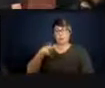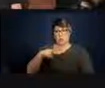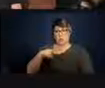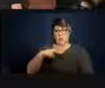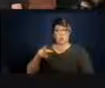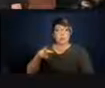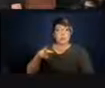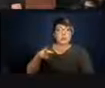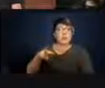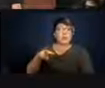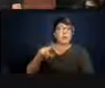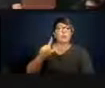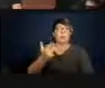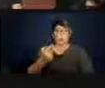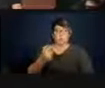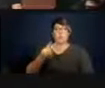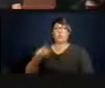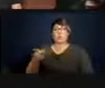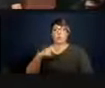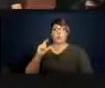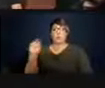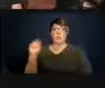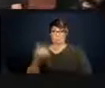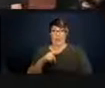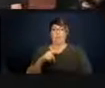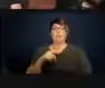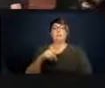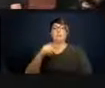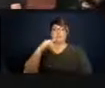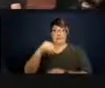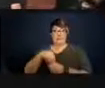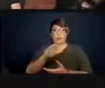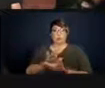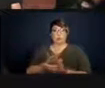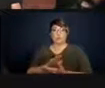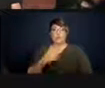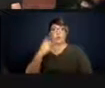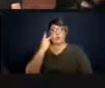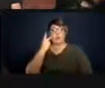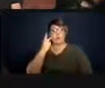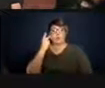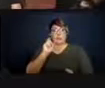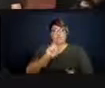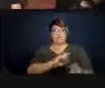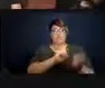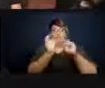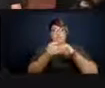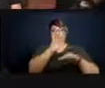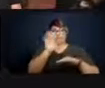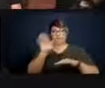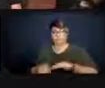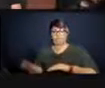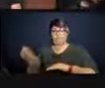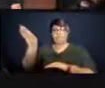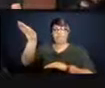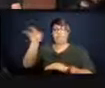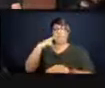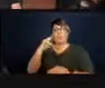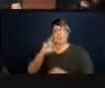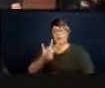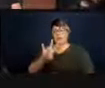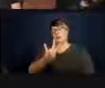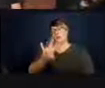شخصياً، و2022 كنا شخصياً. إذا نظرت إلى هذه الأعمدة ترون أن هناك تقدم في العام